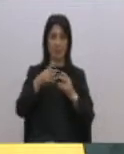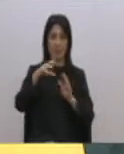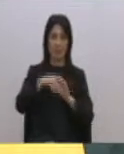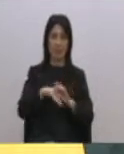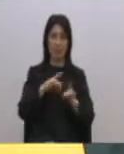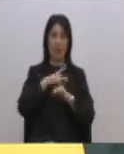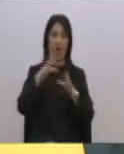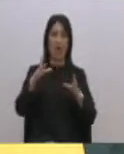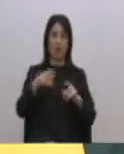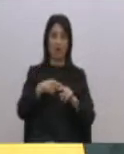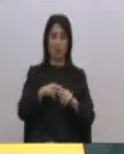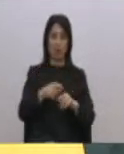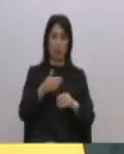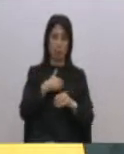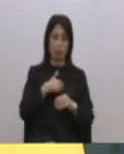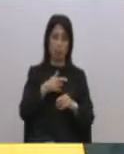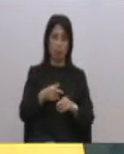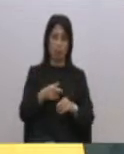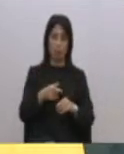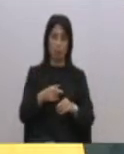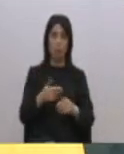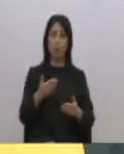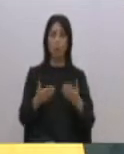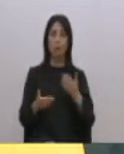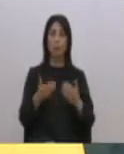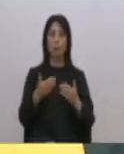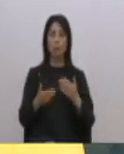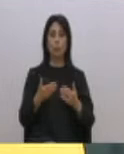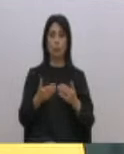pentenciul dat se bule, pentenciul dat se bule, tu,